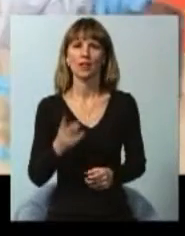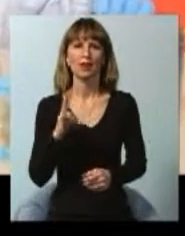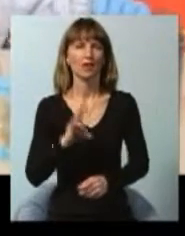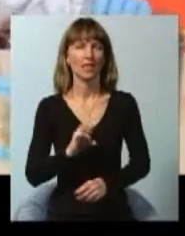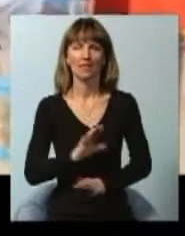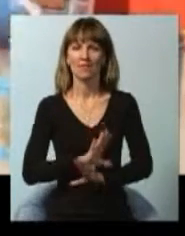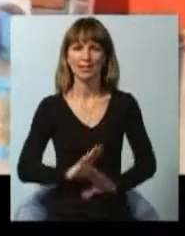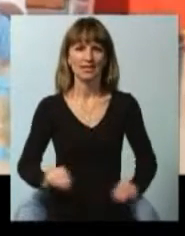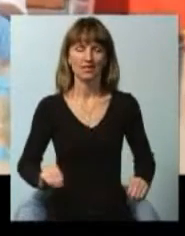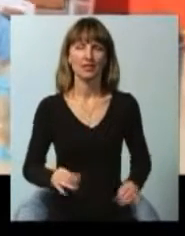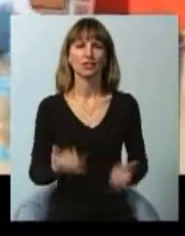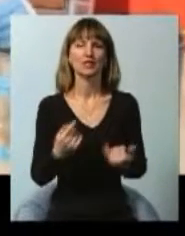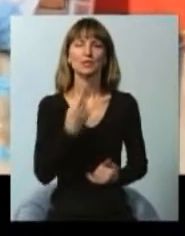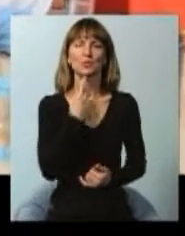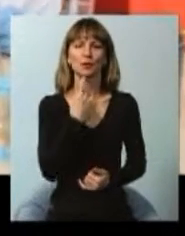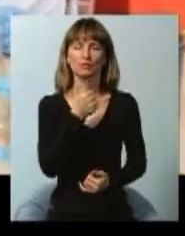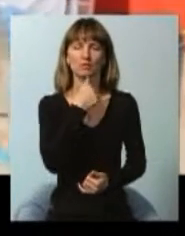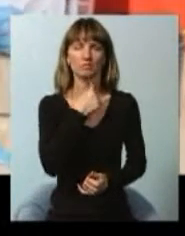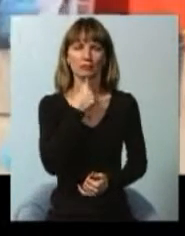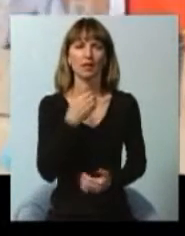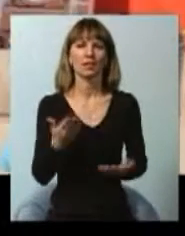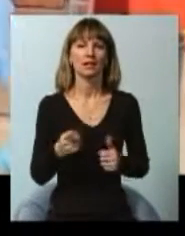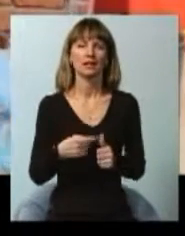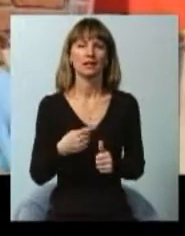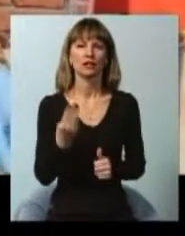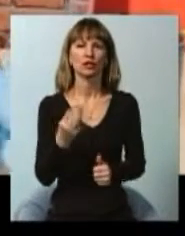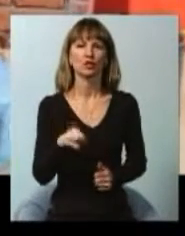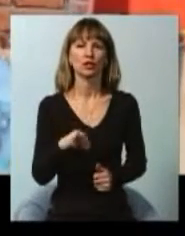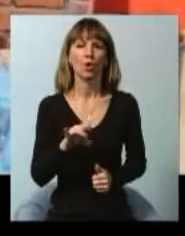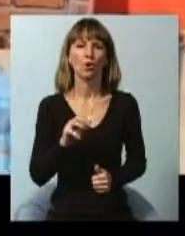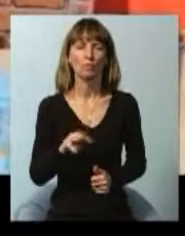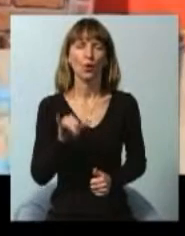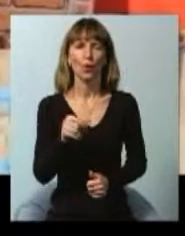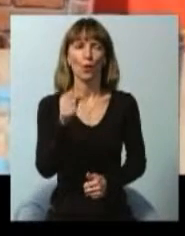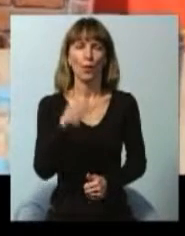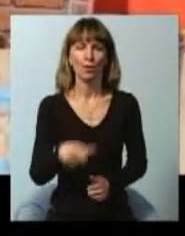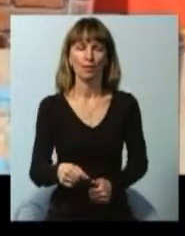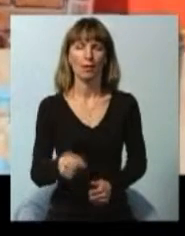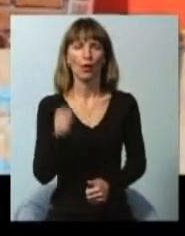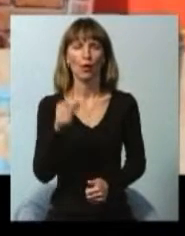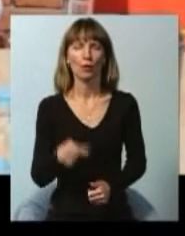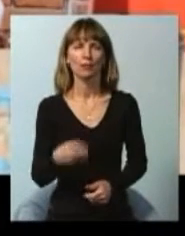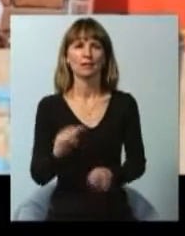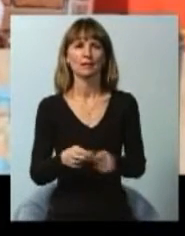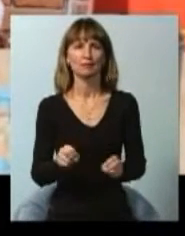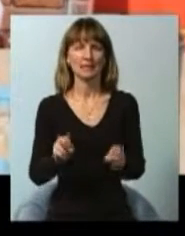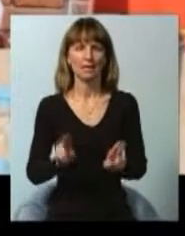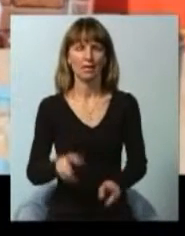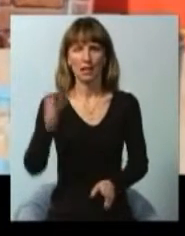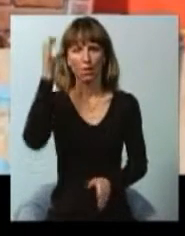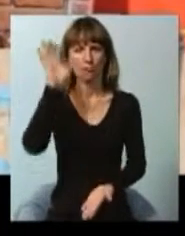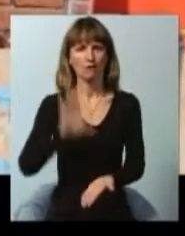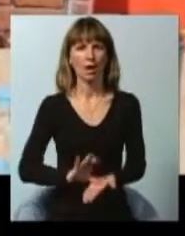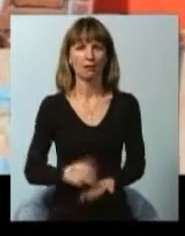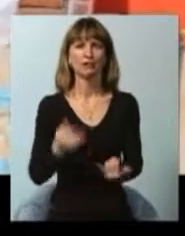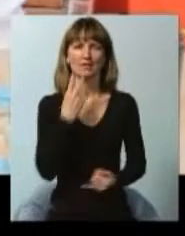Зараз ми спробуємо провести експеримент, який називається «Шторм у колбі». Колба – це така спеціальна наукова банка, ви